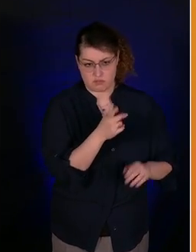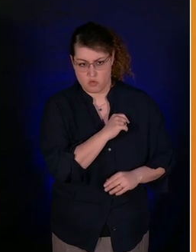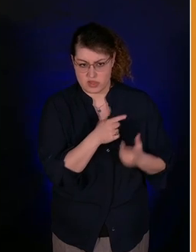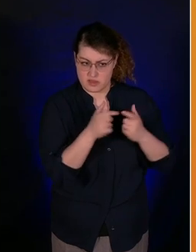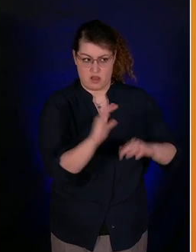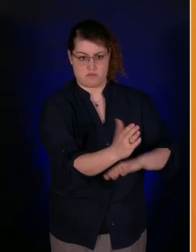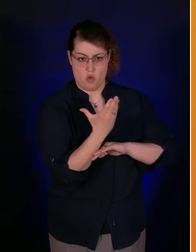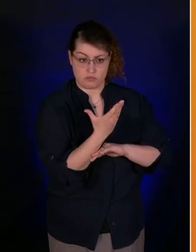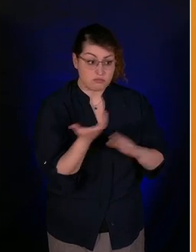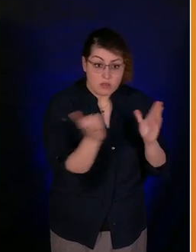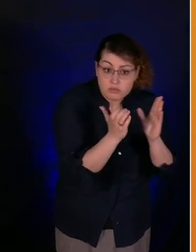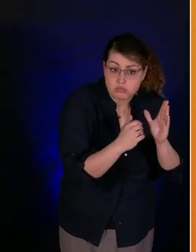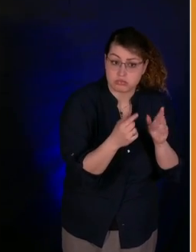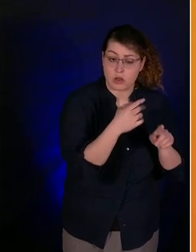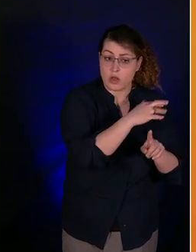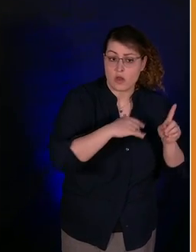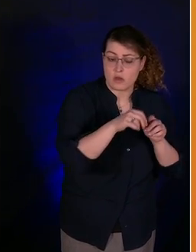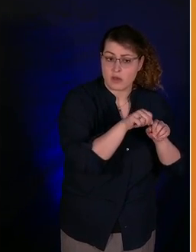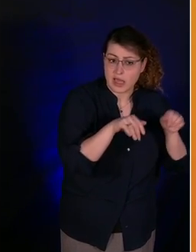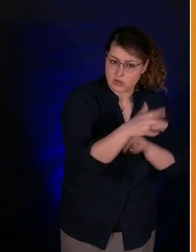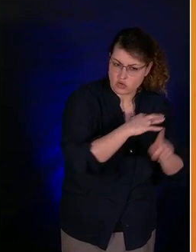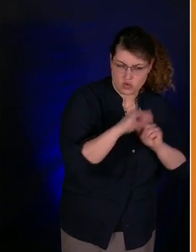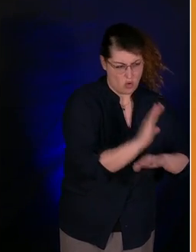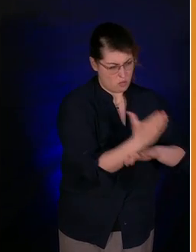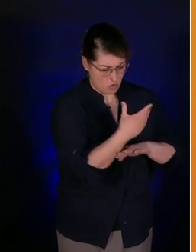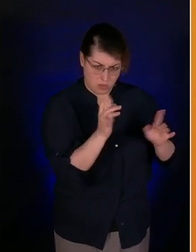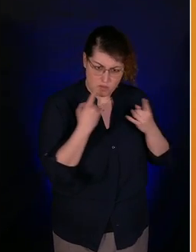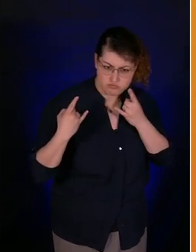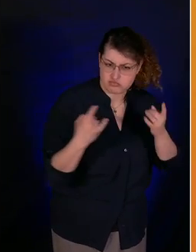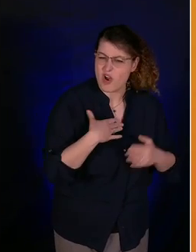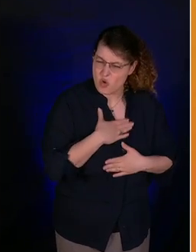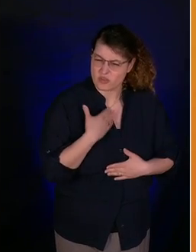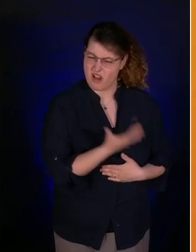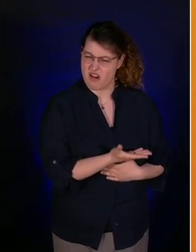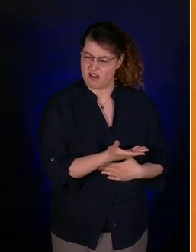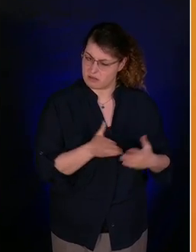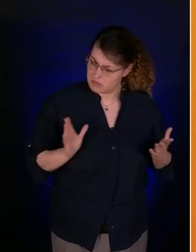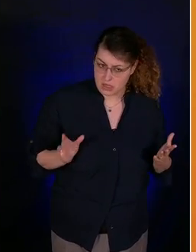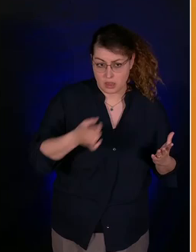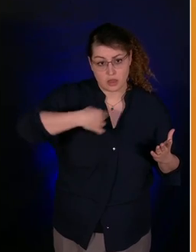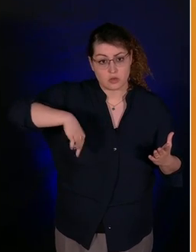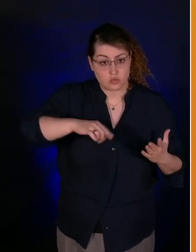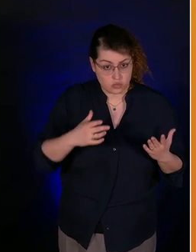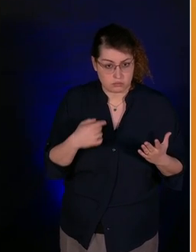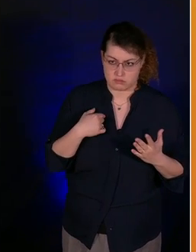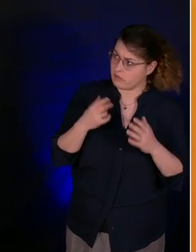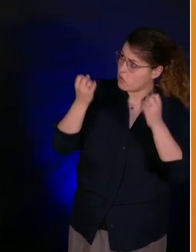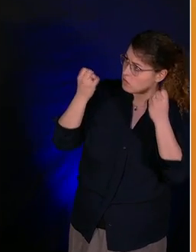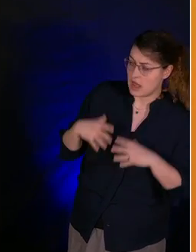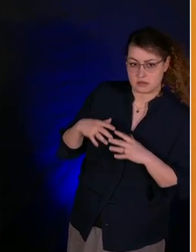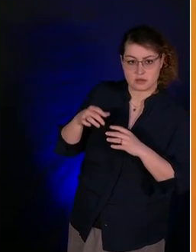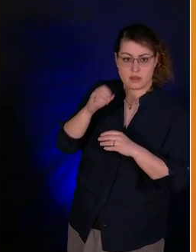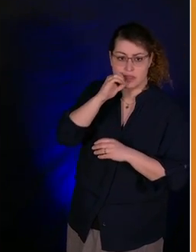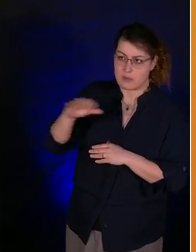au mépris de toute déontologie. Mes camarades, je ne crois pas que nous sommes réunis en ce congrès confédéral avec le mandat de baisser la garde face au capital,